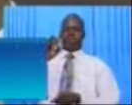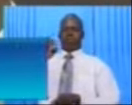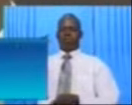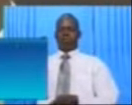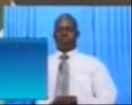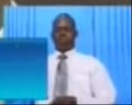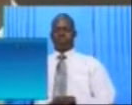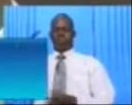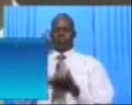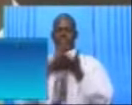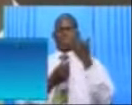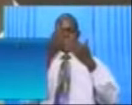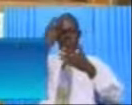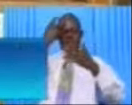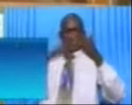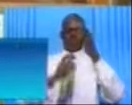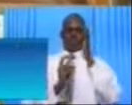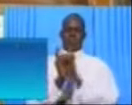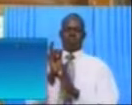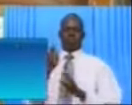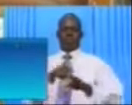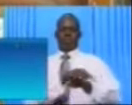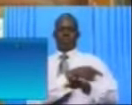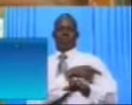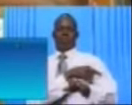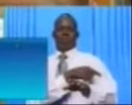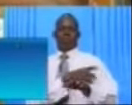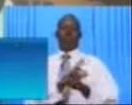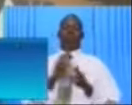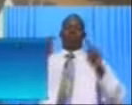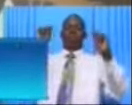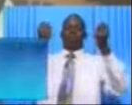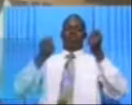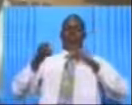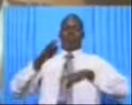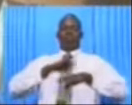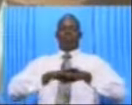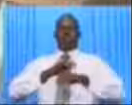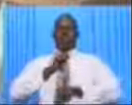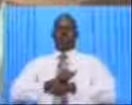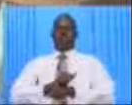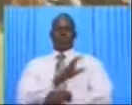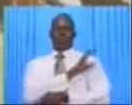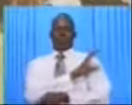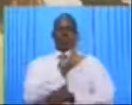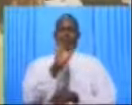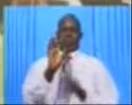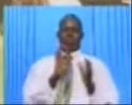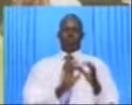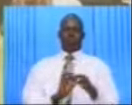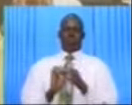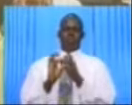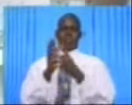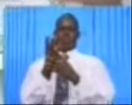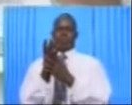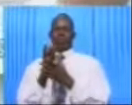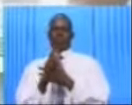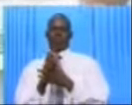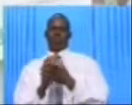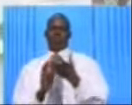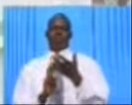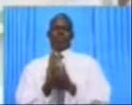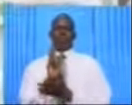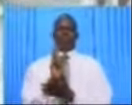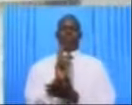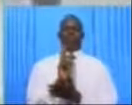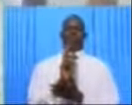quelles perspectives pour un développement durable ?» Un thème qui met en exergue le renforcement des relations entre l'université de Kudugu